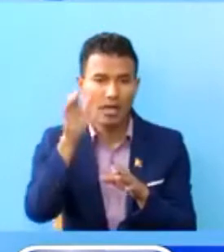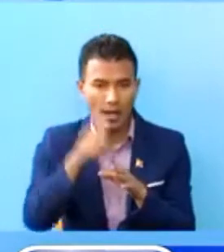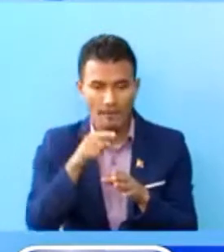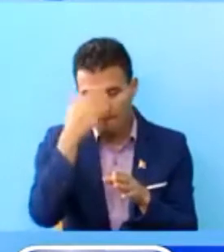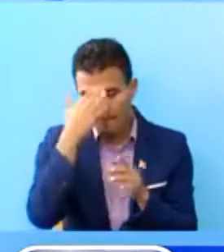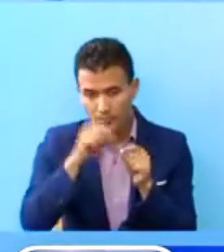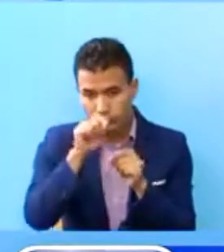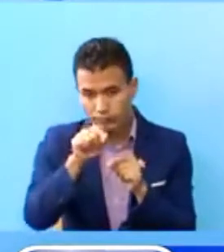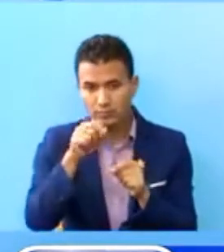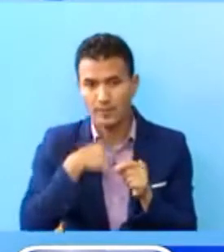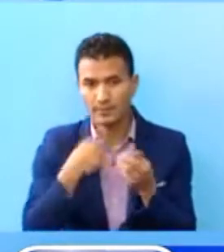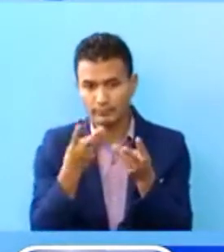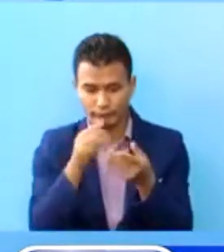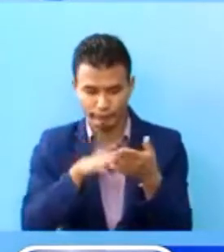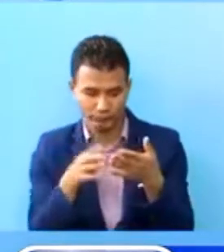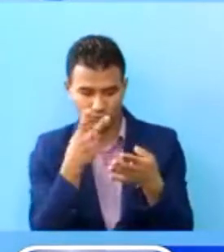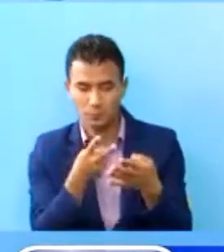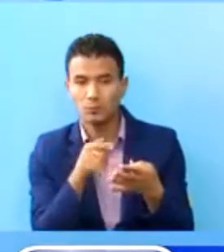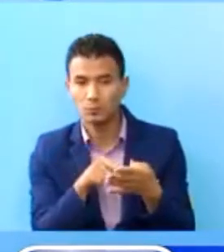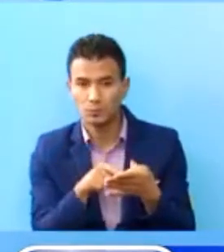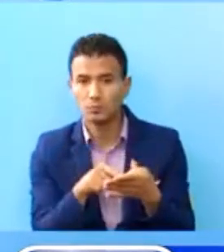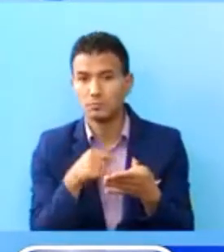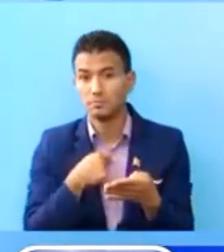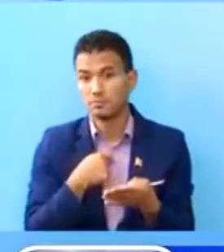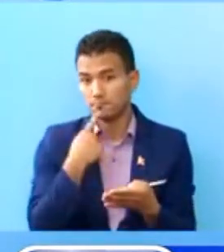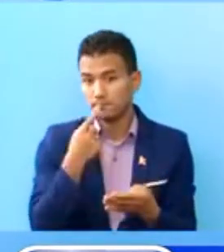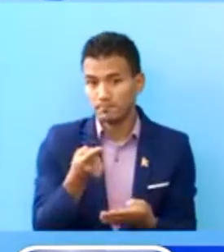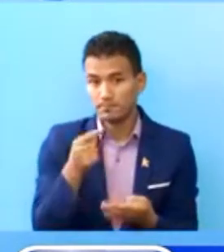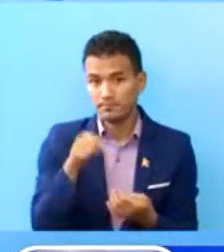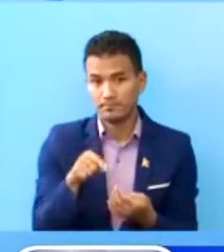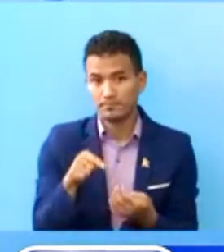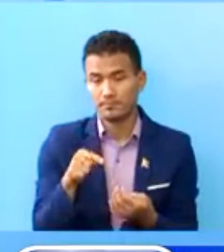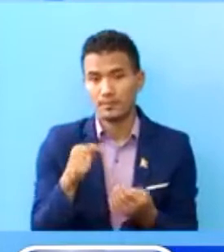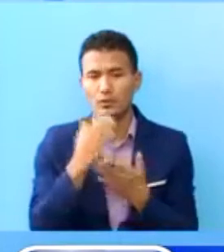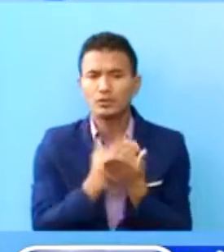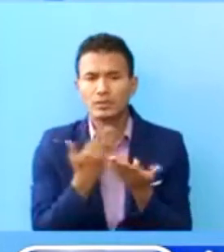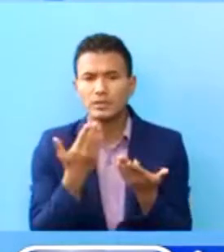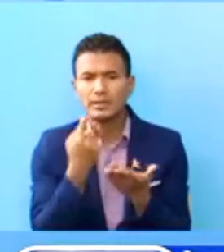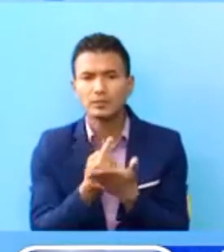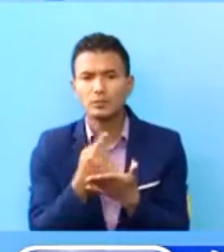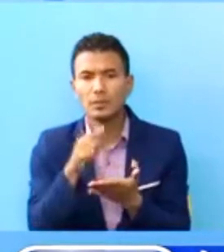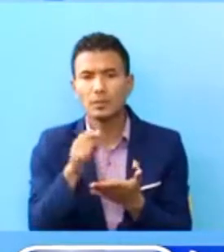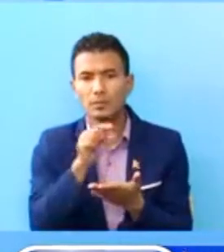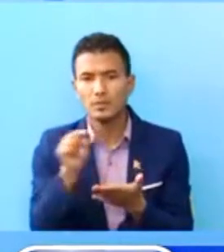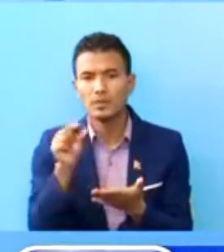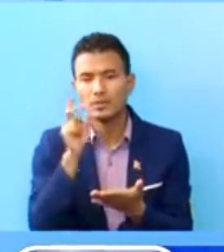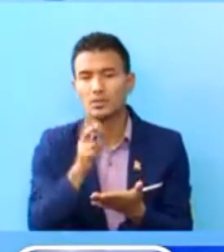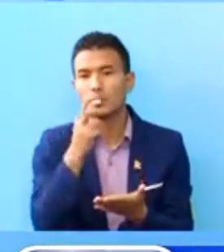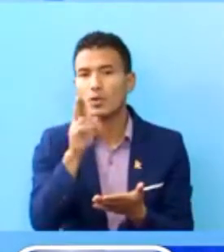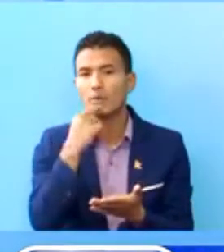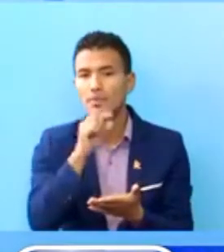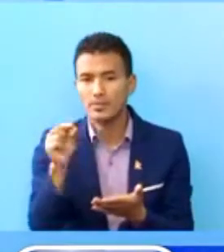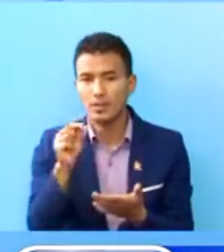सङ्क्रमण भएको हाम्रो डेटामा देखिन्छ। अब मैले के भन्न चाहन्छु भने यो कसरी यस काठमाडौँमा यो सङ्क्रमितहरू भइरहेछ।